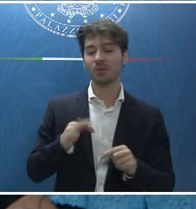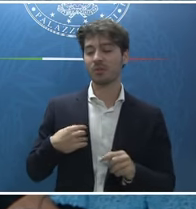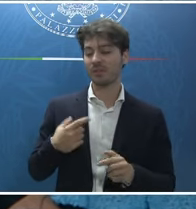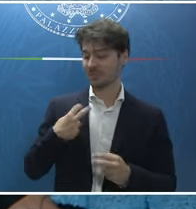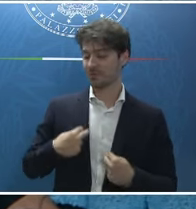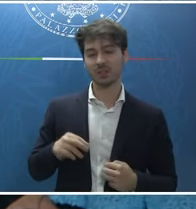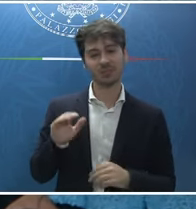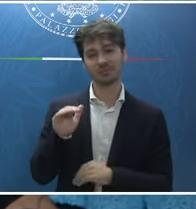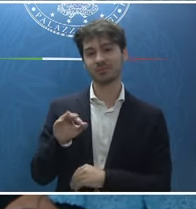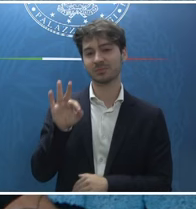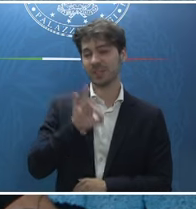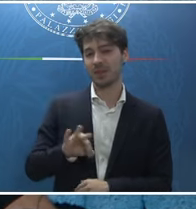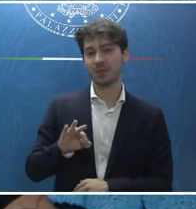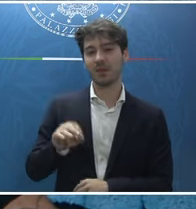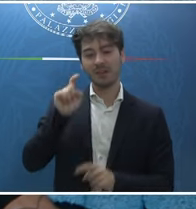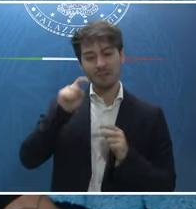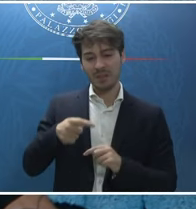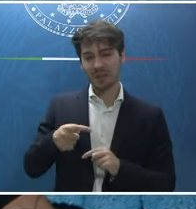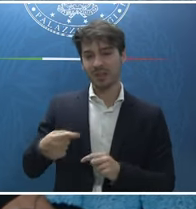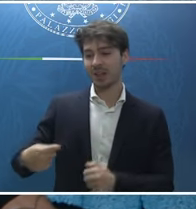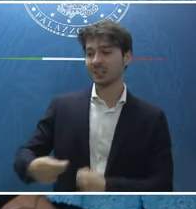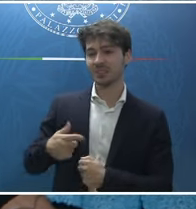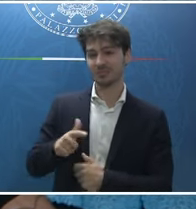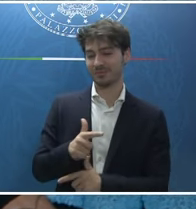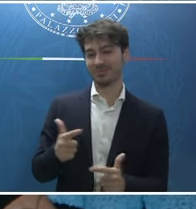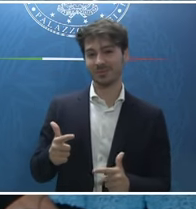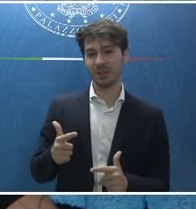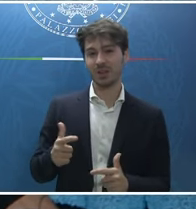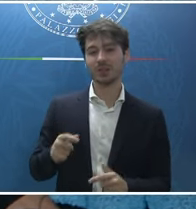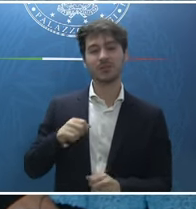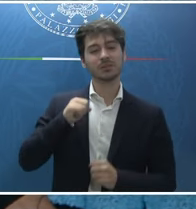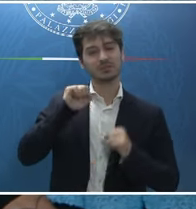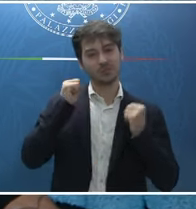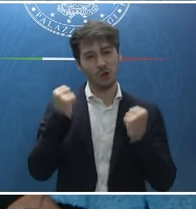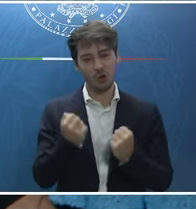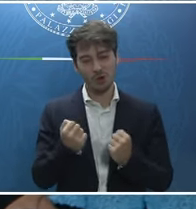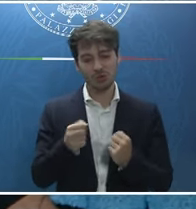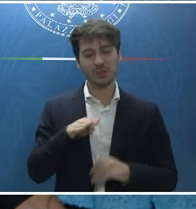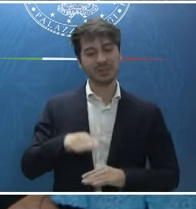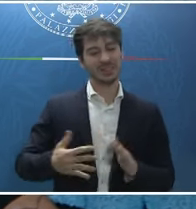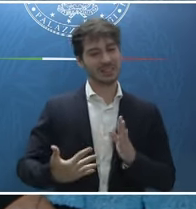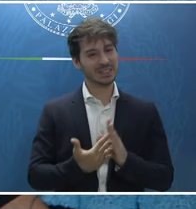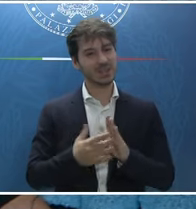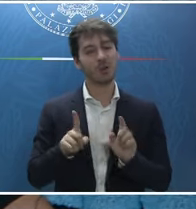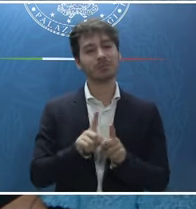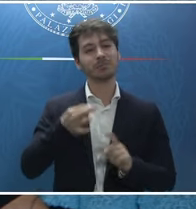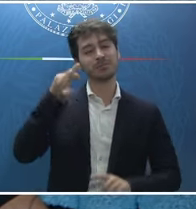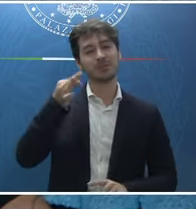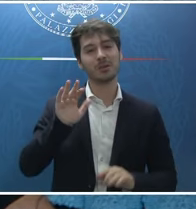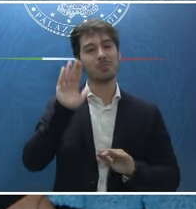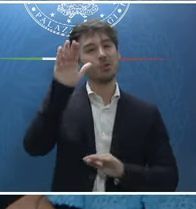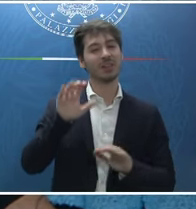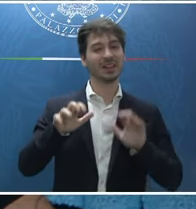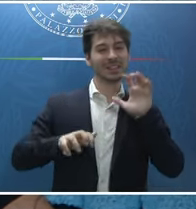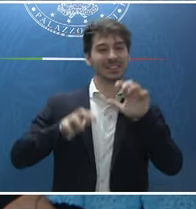Senza fatica non ci sono stimoli per la vita. Ogni sforzo, ogni passo doloroso è come scalare una montagna che, alla